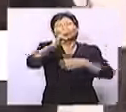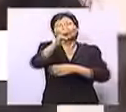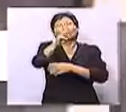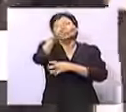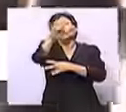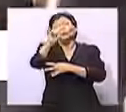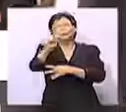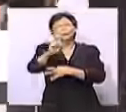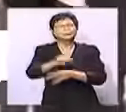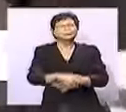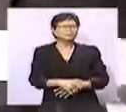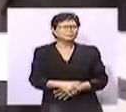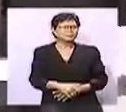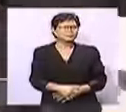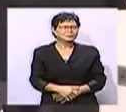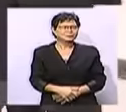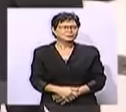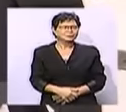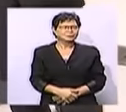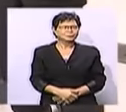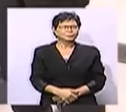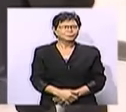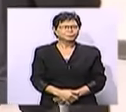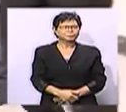Abdul Muiz Syafiq.